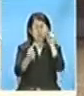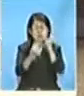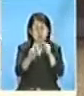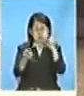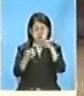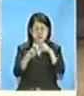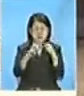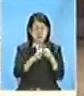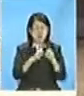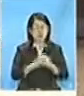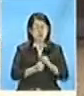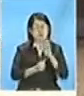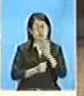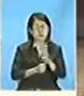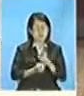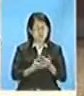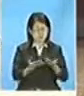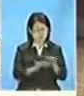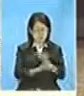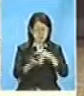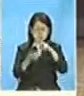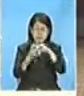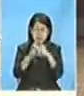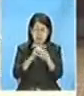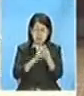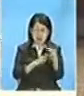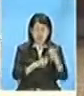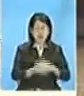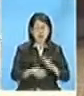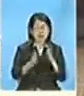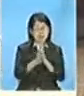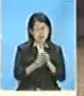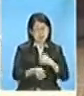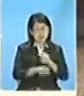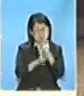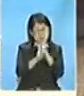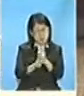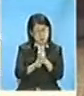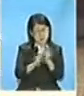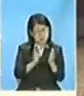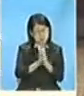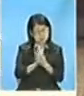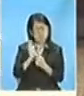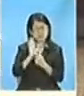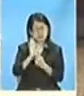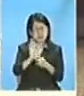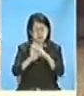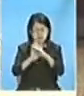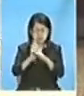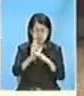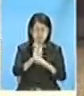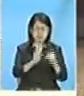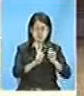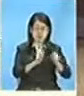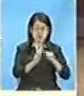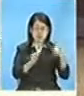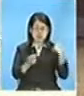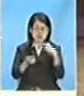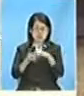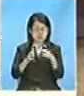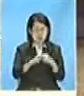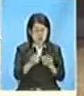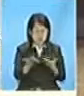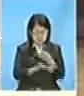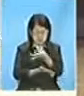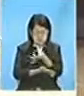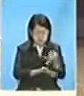ญหาต่อการพิจารณารวมทั้งติดตามนำเสนอข้อมูลที่มีข้อถกเถียงในการพิจ